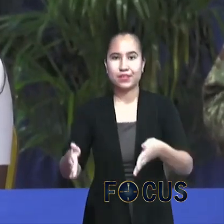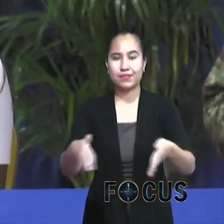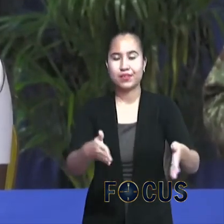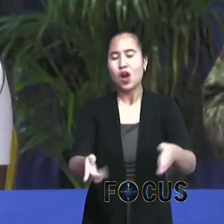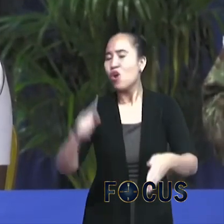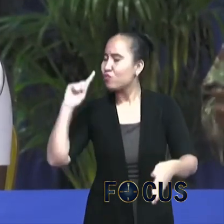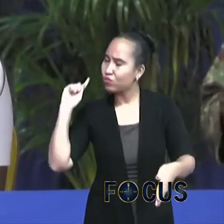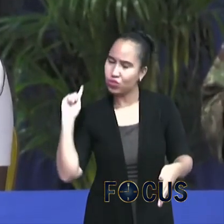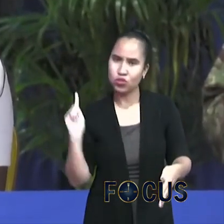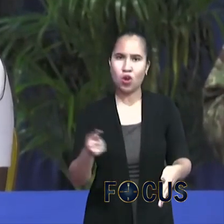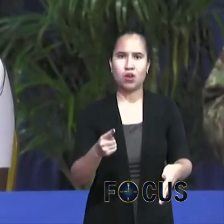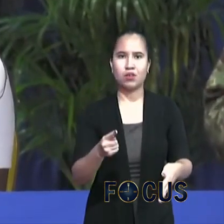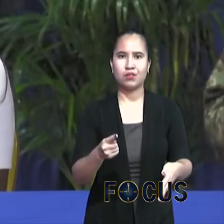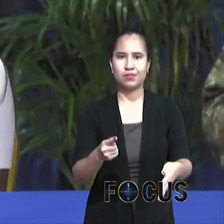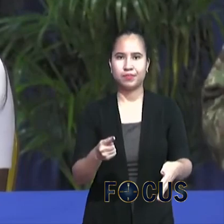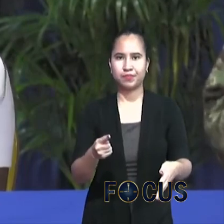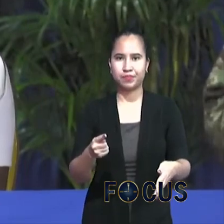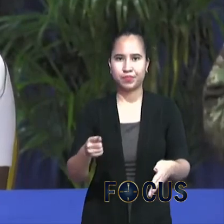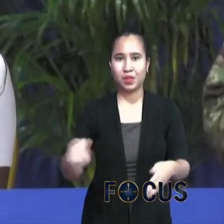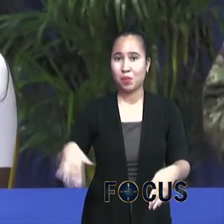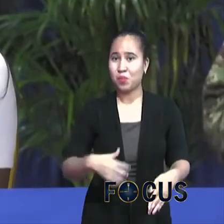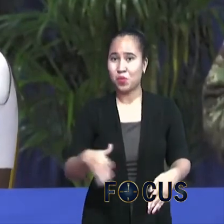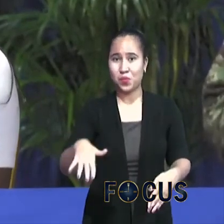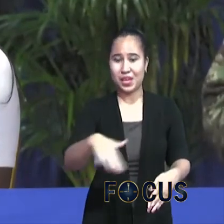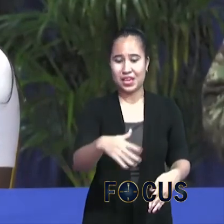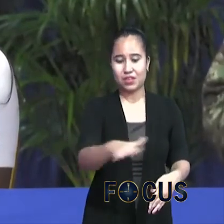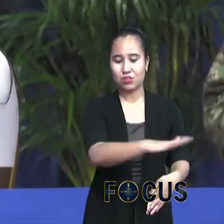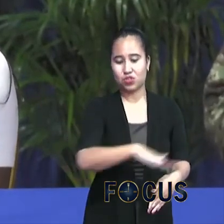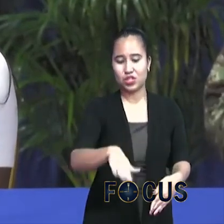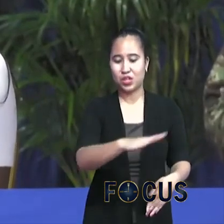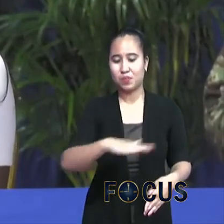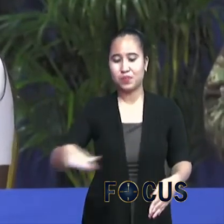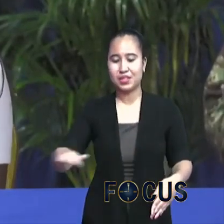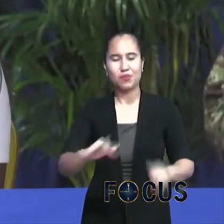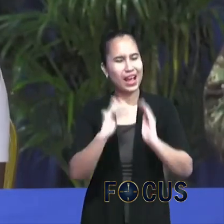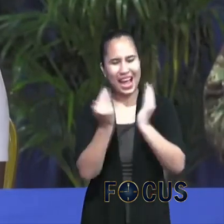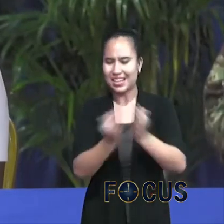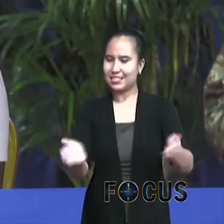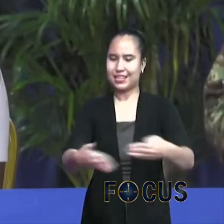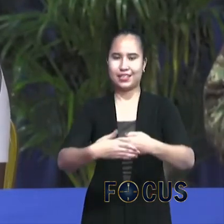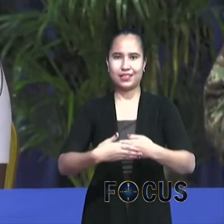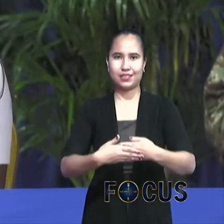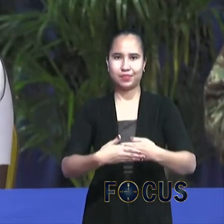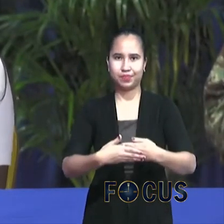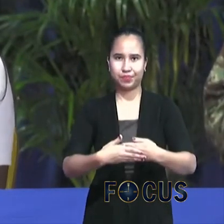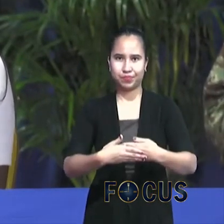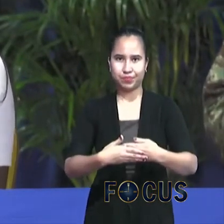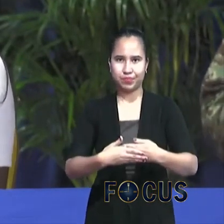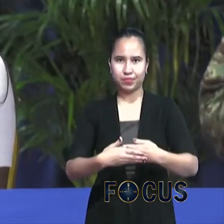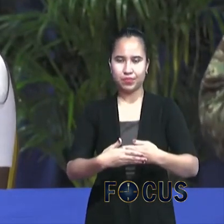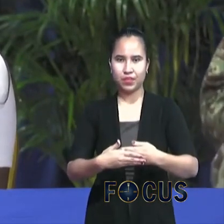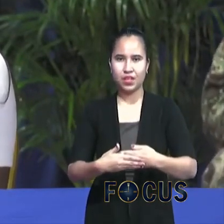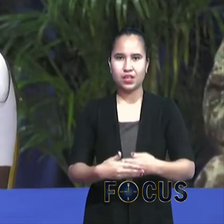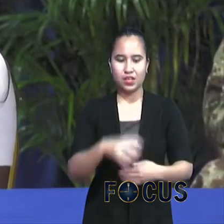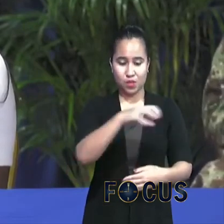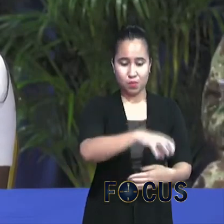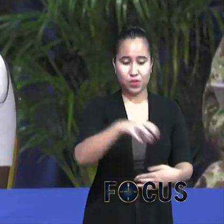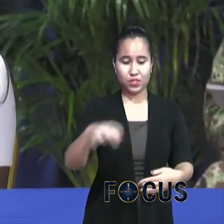te bewegen tussen de gebieden. Maar aangezien de posten dus op strategische plekken zijn